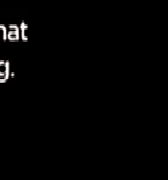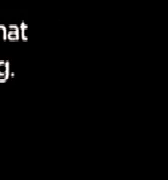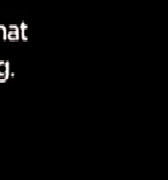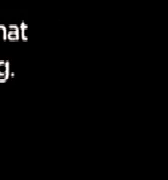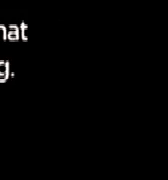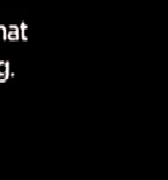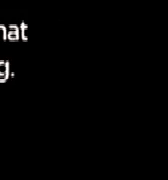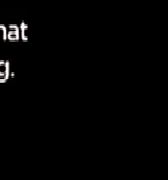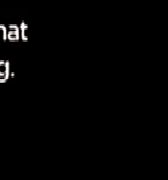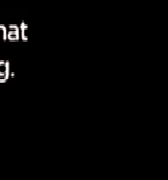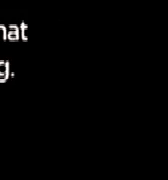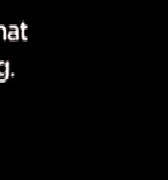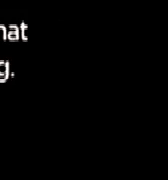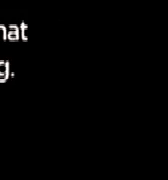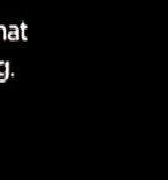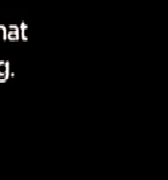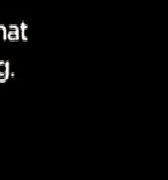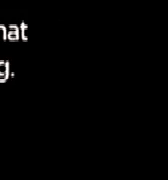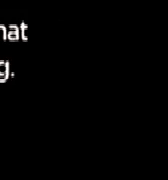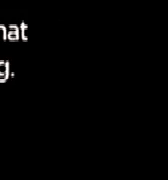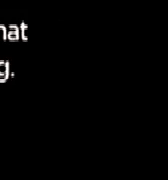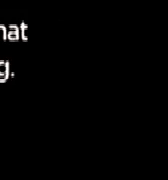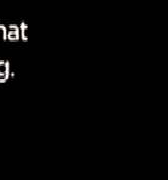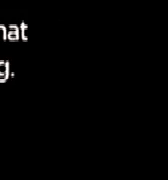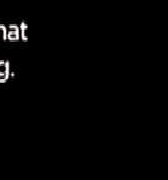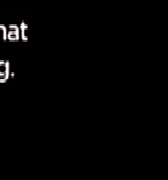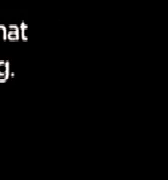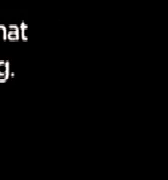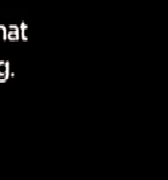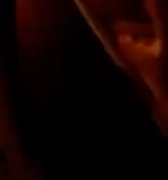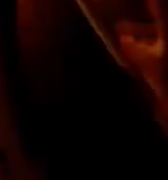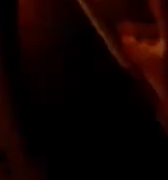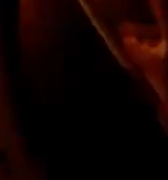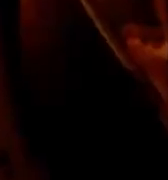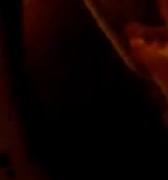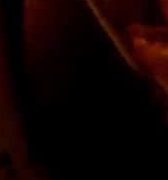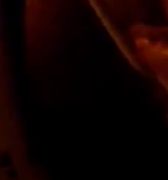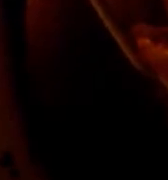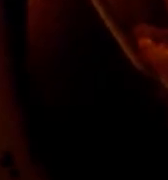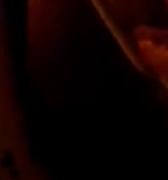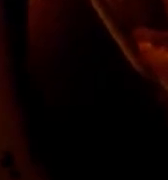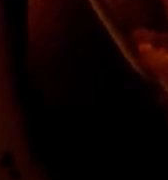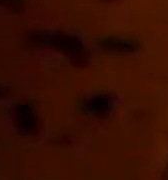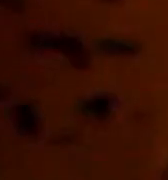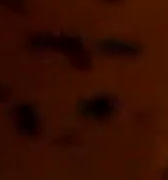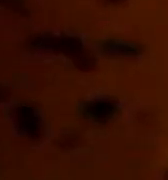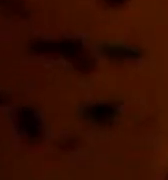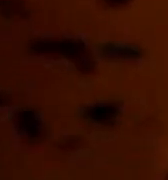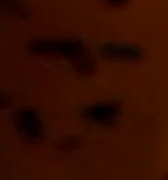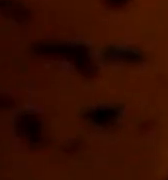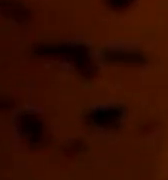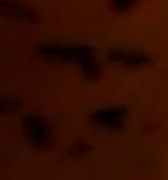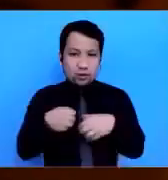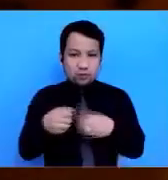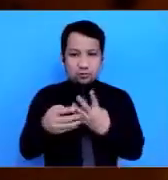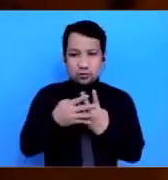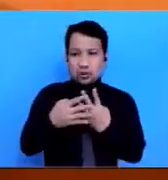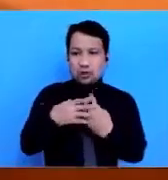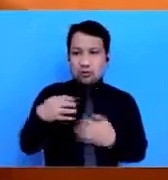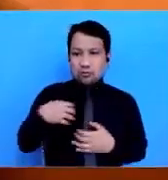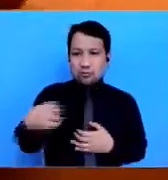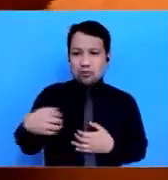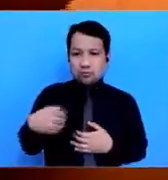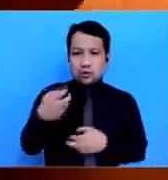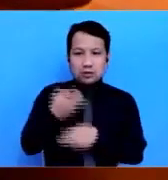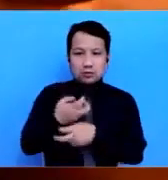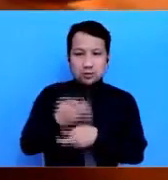kumbaga, kahiyaan na lang, kaya tinuloyan kami ipakulong. Nang nasa kusodiyan na sila ng pulisya, nagsimula na raw ang kalbaryo ni